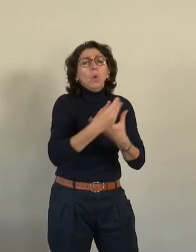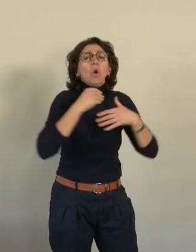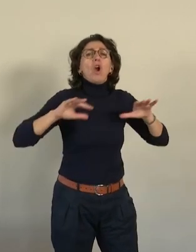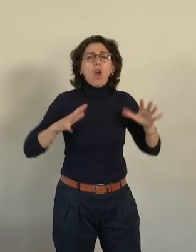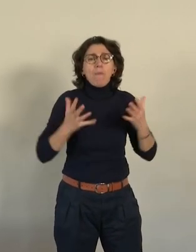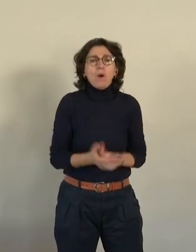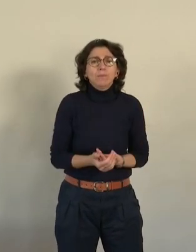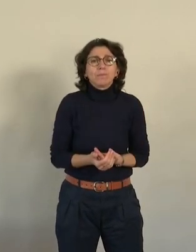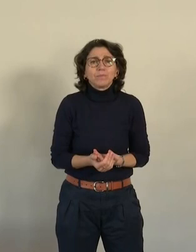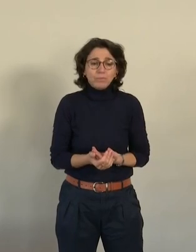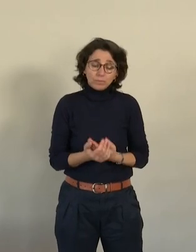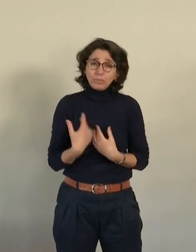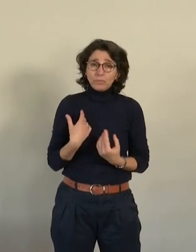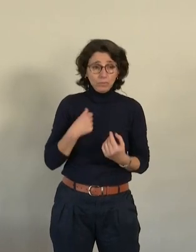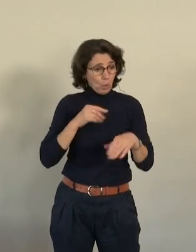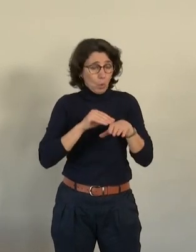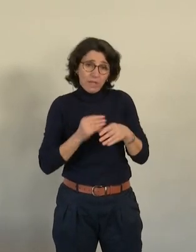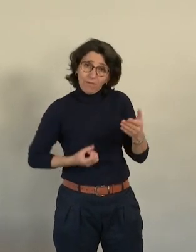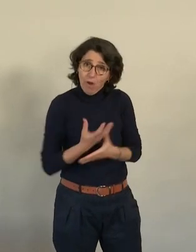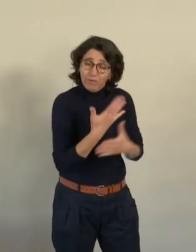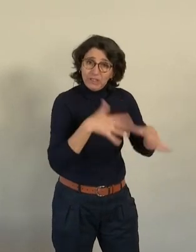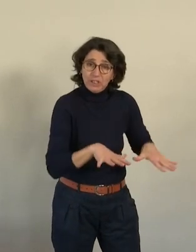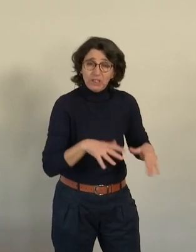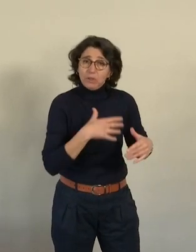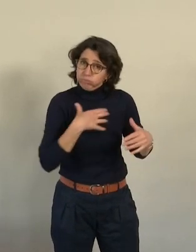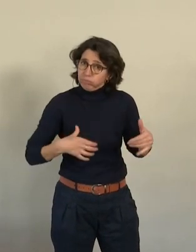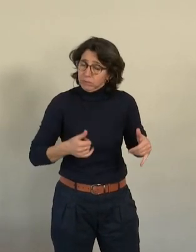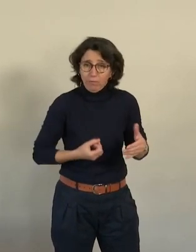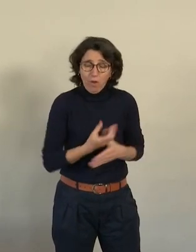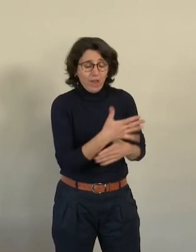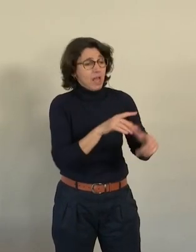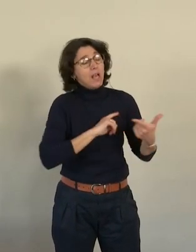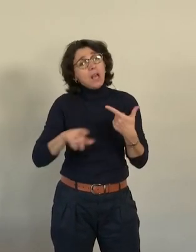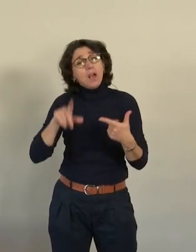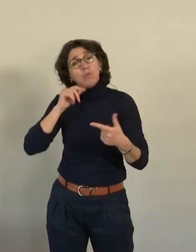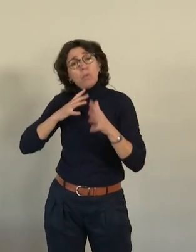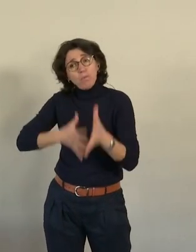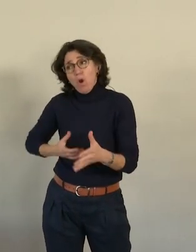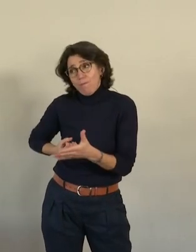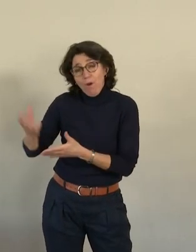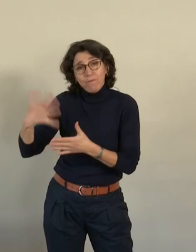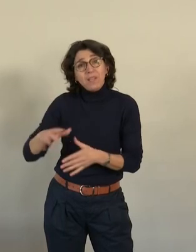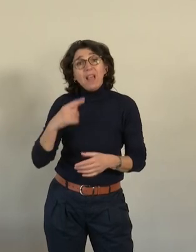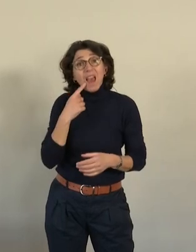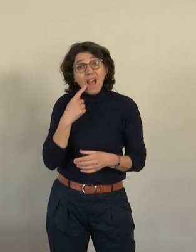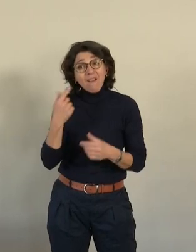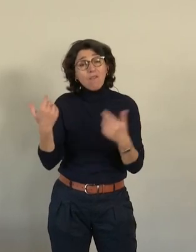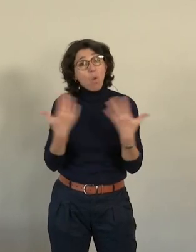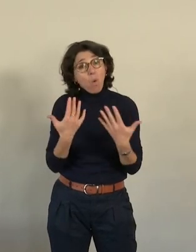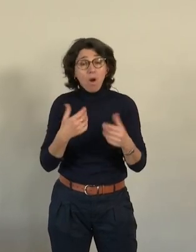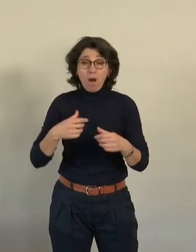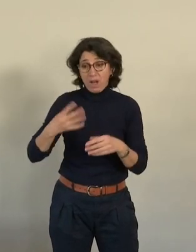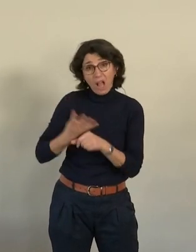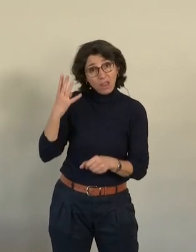conseil ériic Piol a été saisi par les parents d'élèves dont les enfants sont exclus depuis 4 ans de la possibilité de manger à la